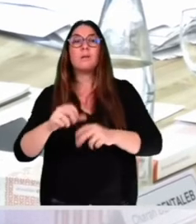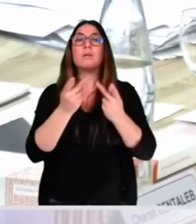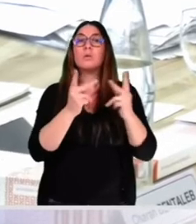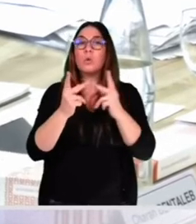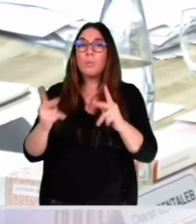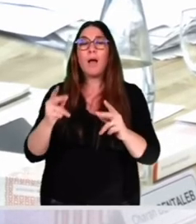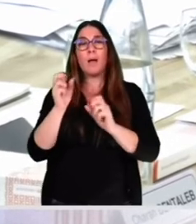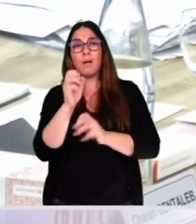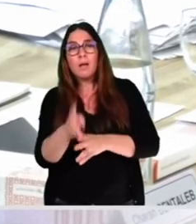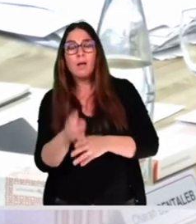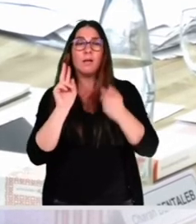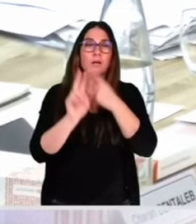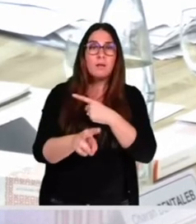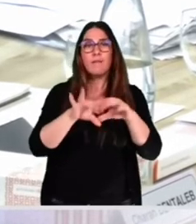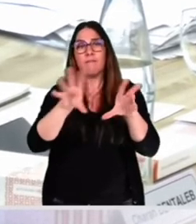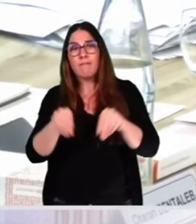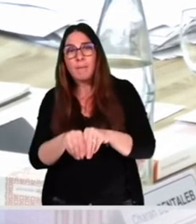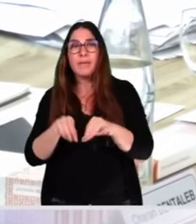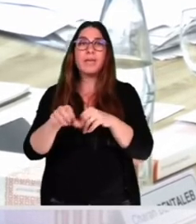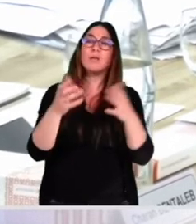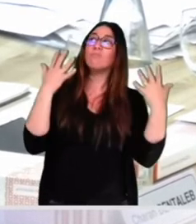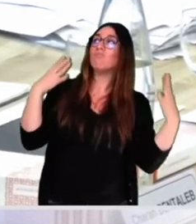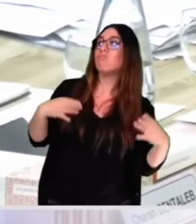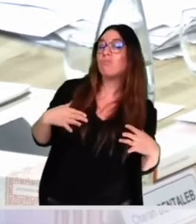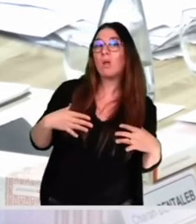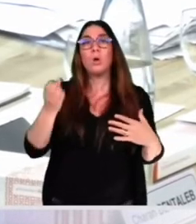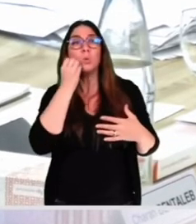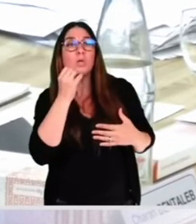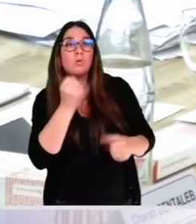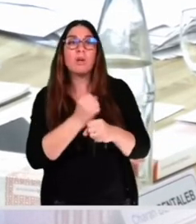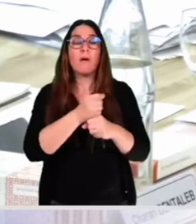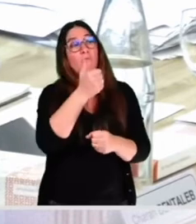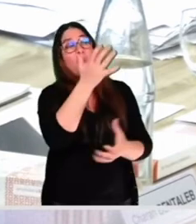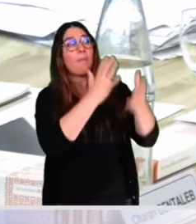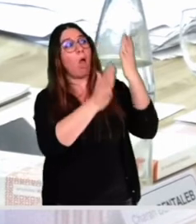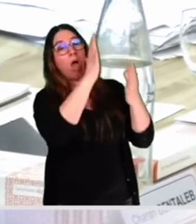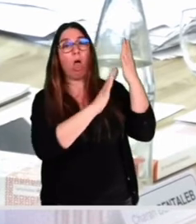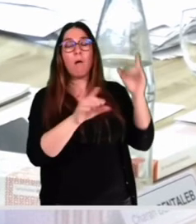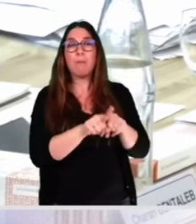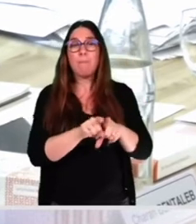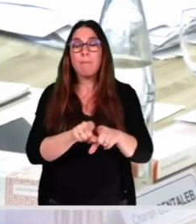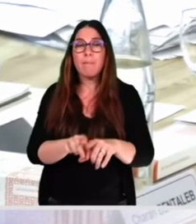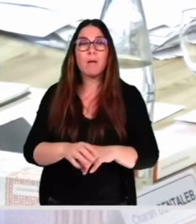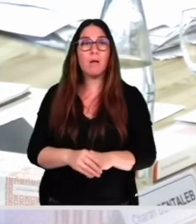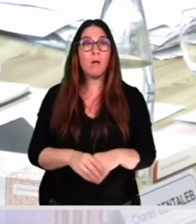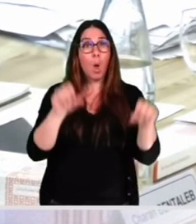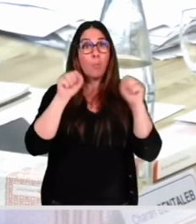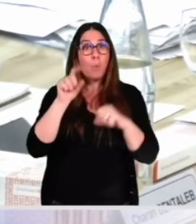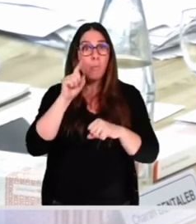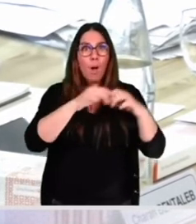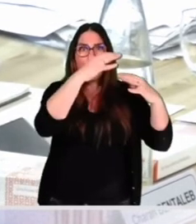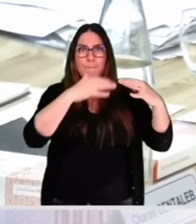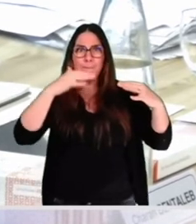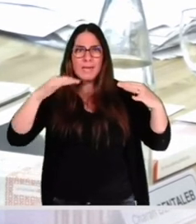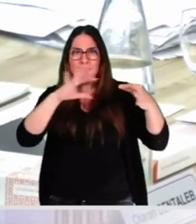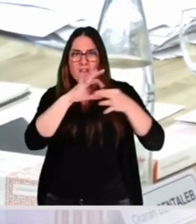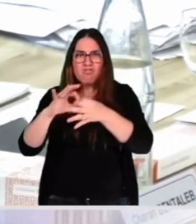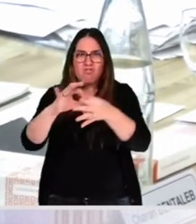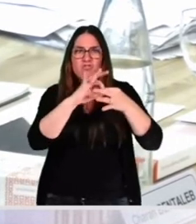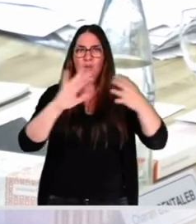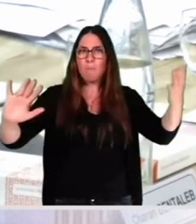piétons, cyclistes, tramways, familles, flâneurs, usagers, quotidiens, enfin tout votre discours. Il aurait pu accueillir un parcours paysager sensible qui donne à